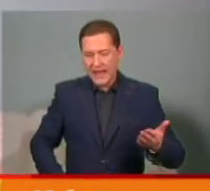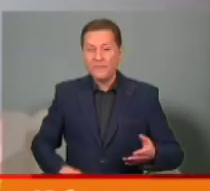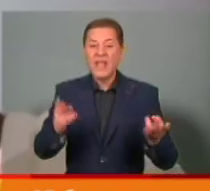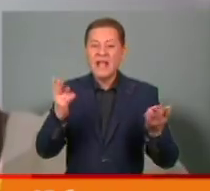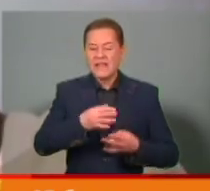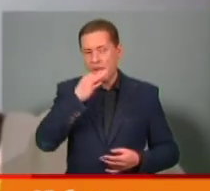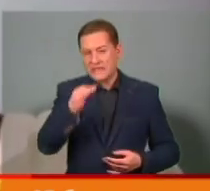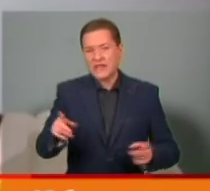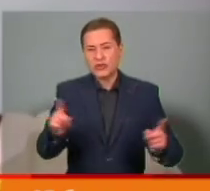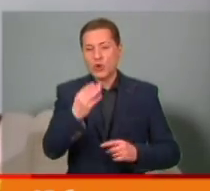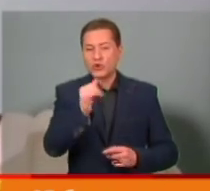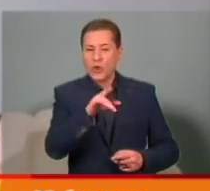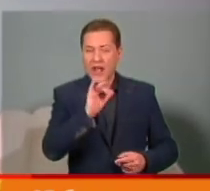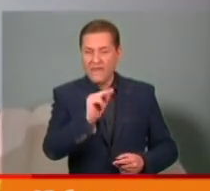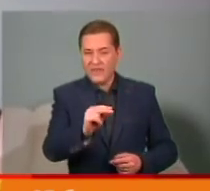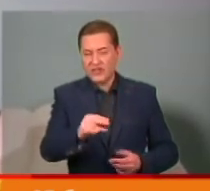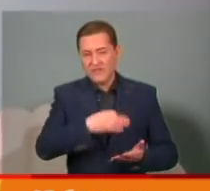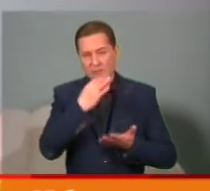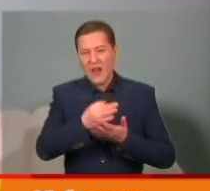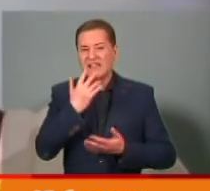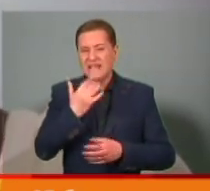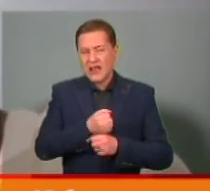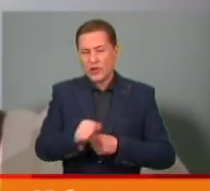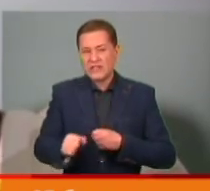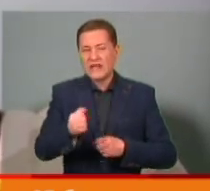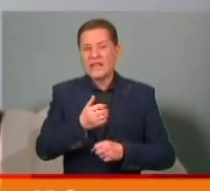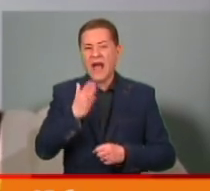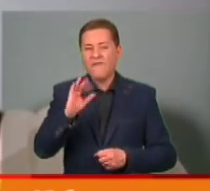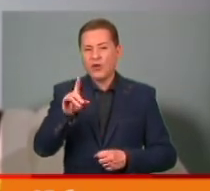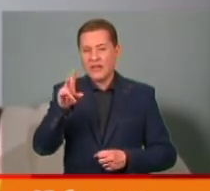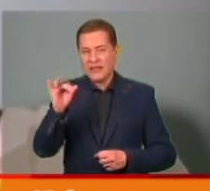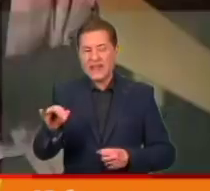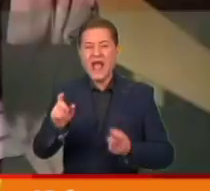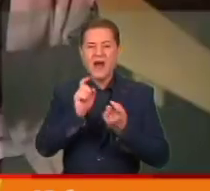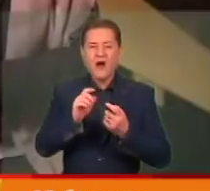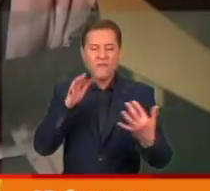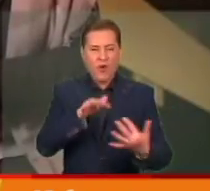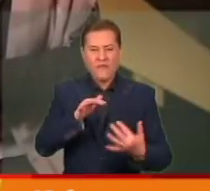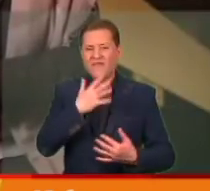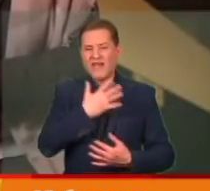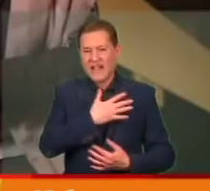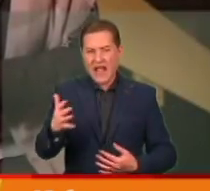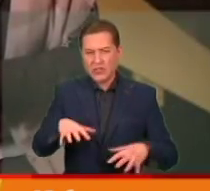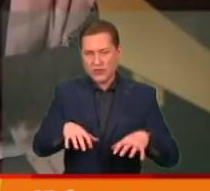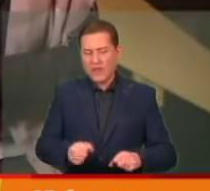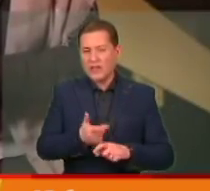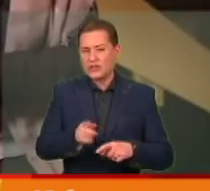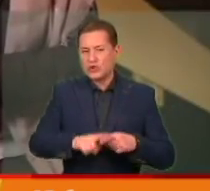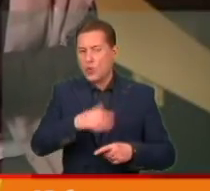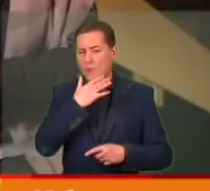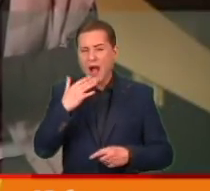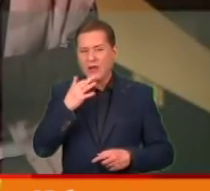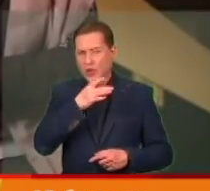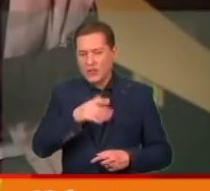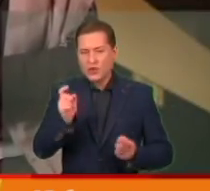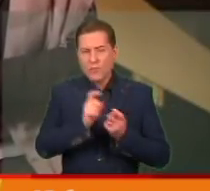Треба сказати, що Шухевич, відповідальний за геноцид на Волині, потім воював із радянською владою. Цю багаторічну боротьбу проти